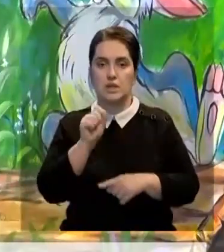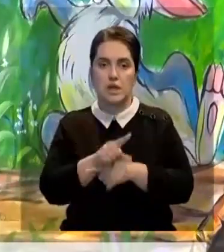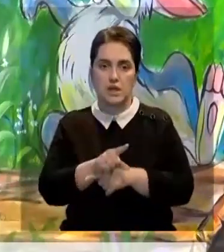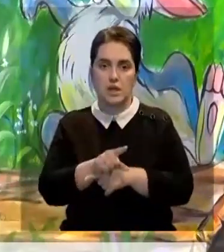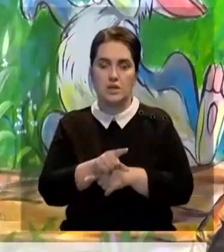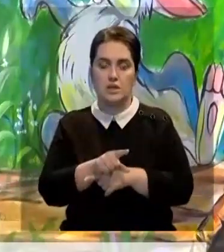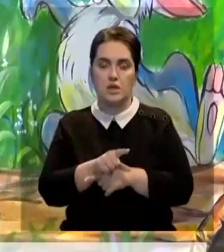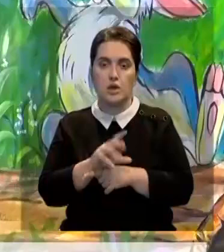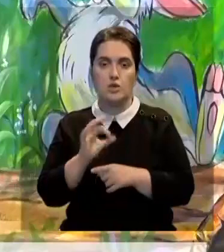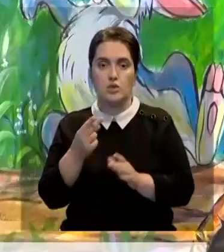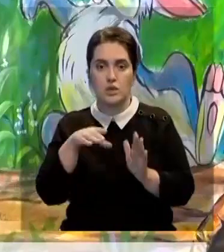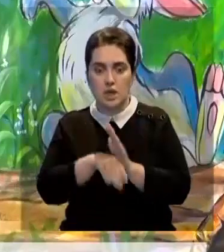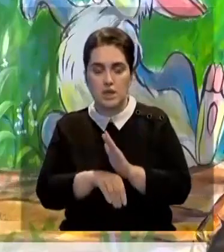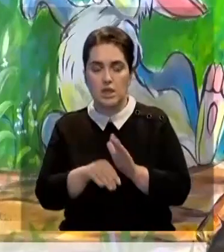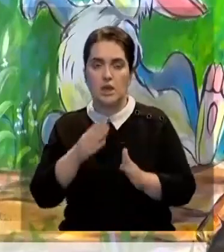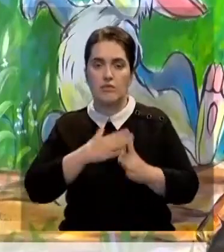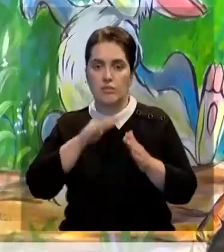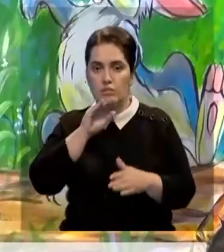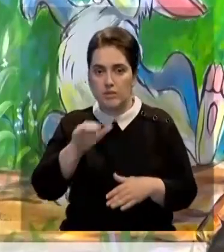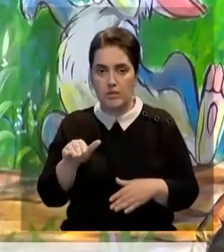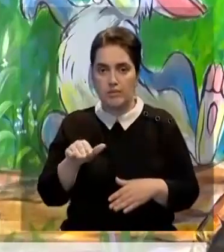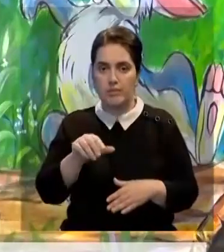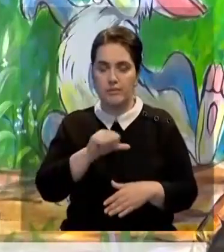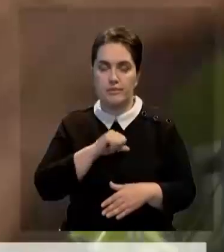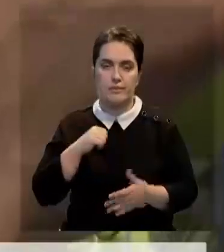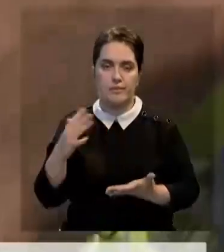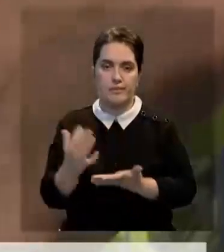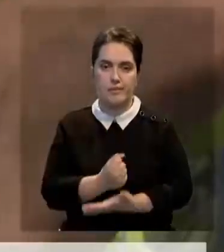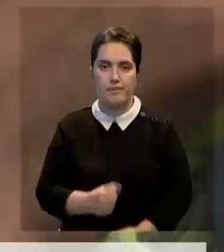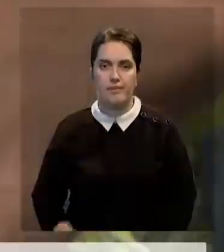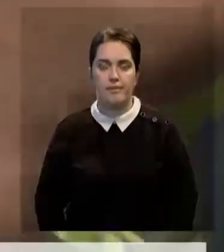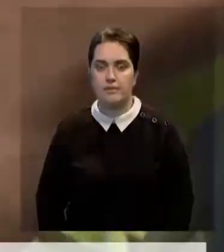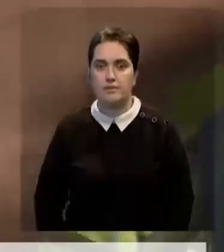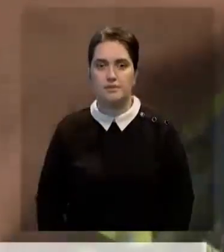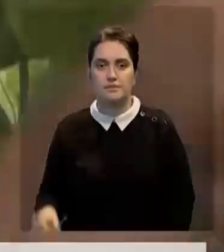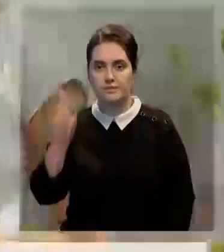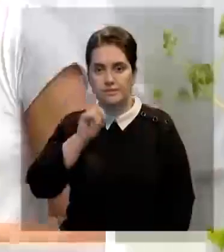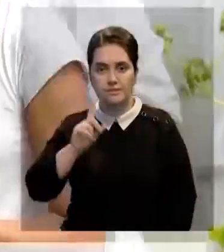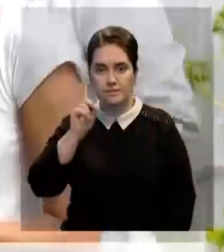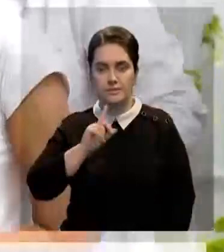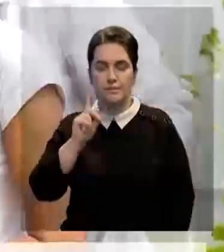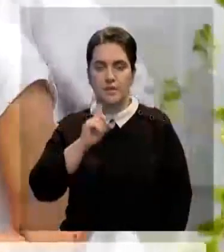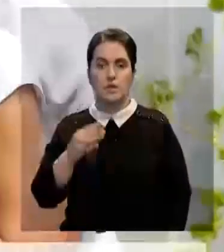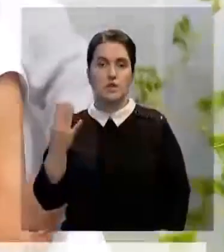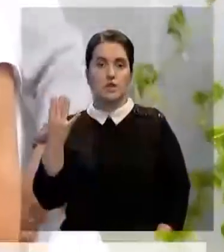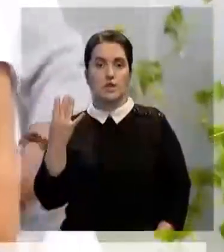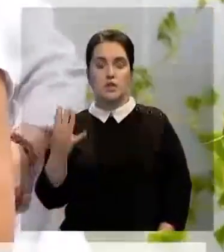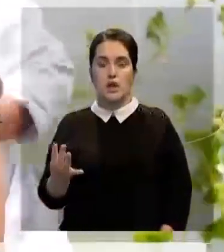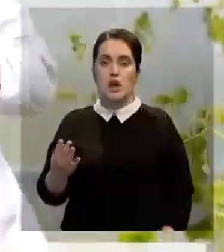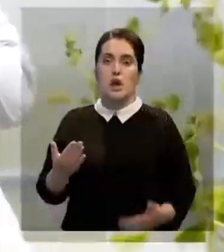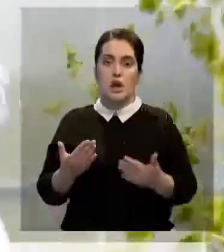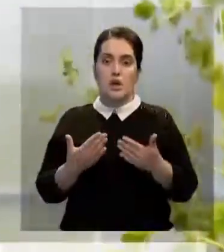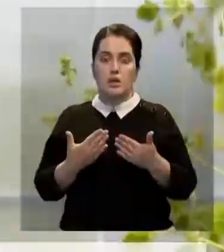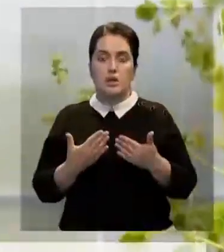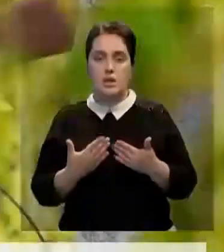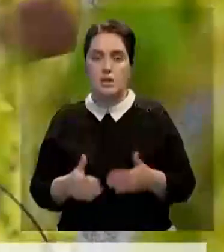социализации детей-инвалидов – профессиональное самоопределение. Пока трудовых кружков всего 4. Открыты они на базе